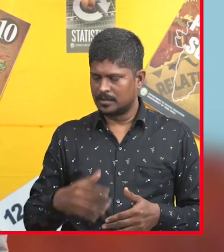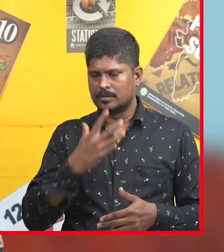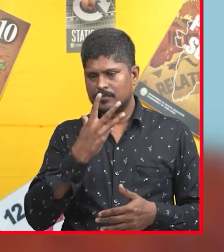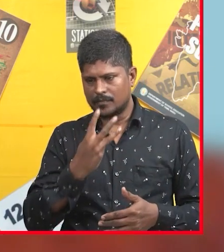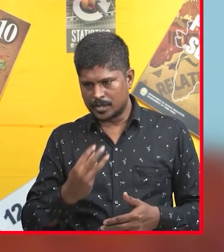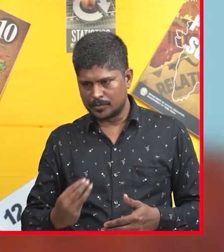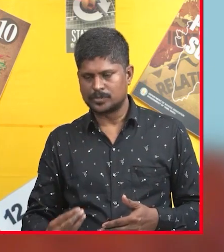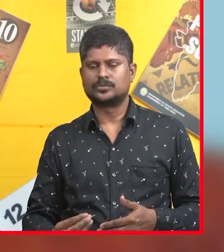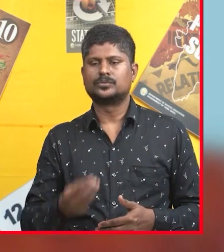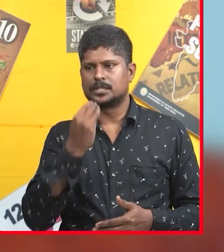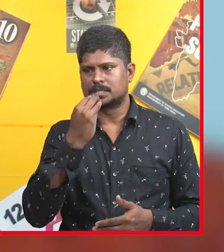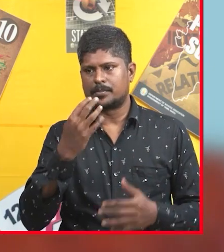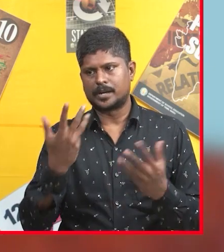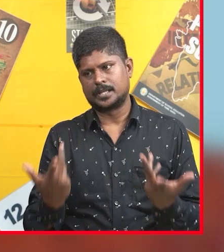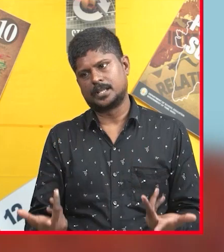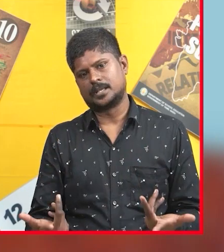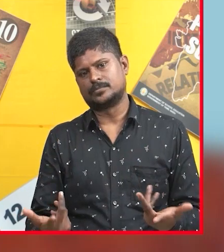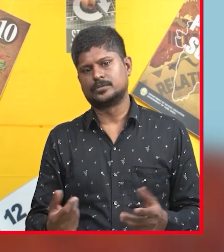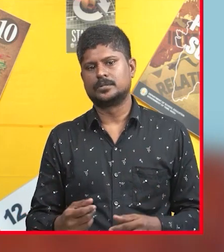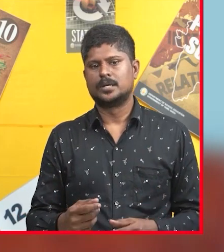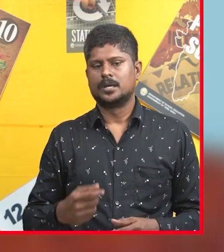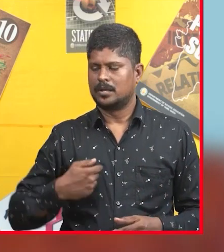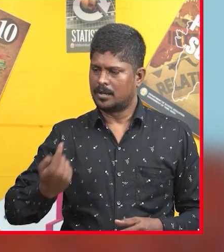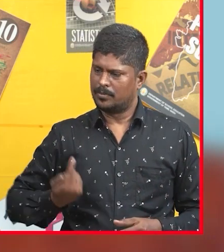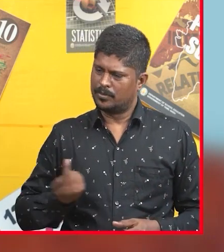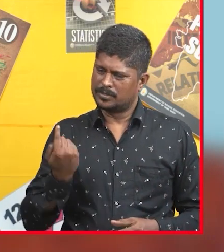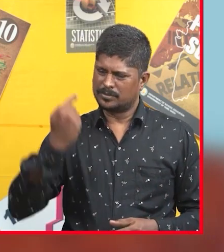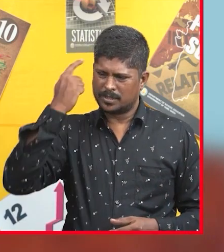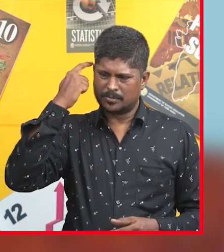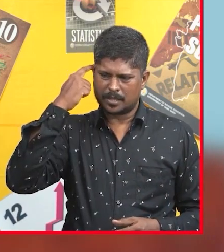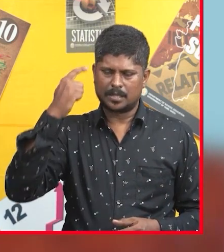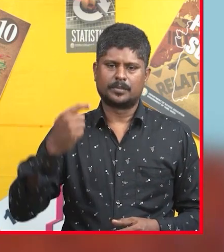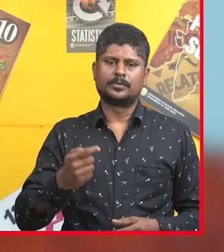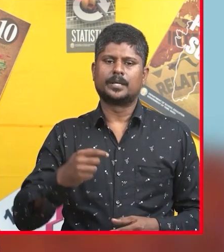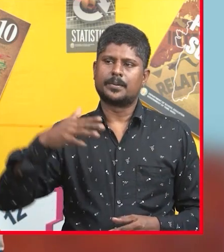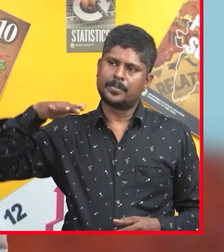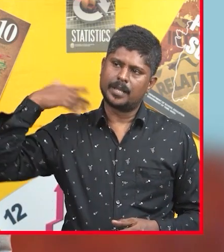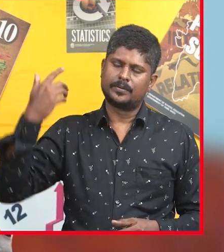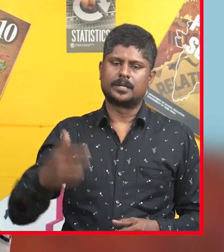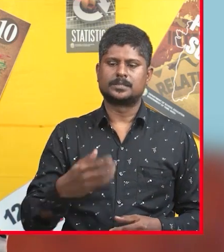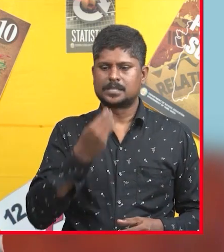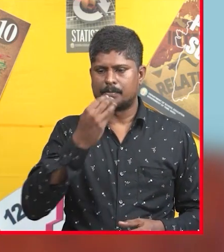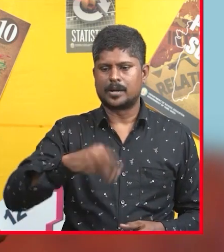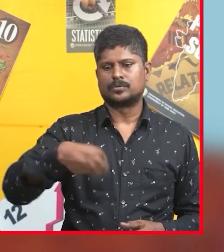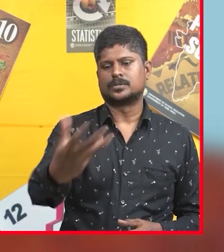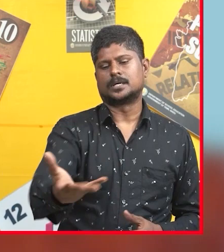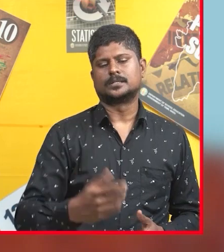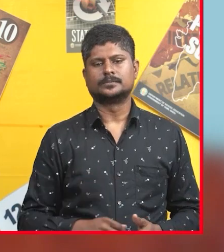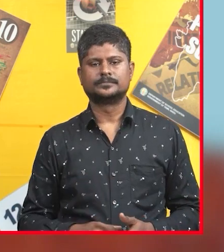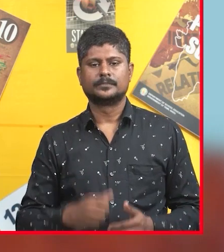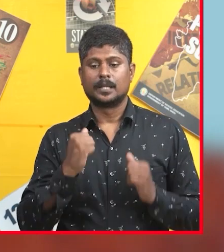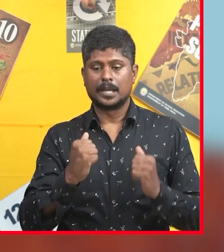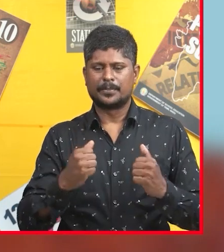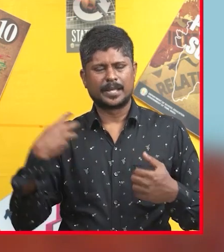நிலையிலும் எவ்வளியிலேனும் முயன்று விருந்தளித்து மகிழ்ந்தனர் நம்முடைய முன்னோர்கள். சரிங்களா, வீட்டுல எவ்வளவு